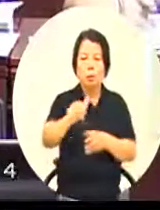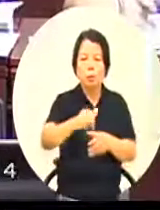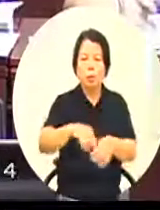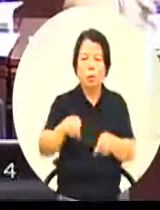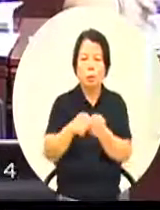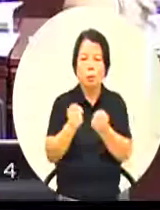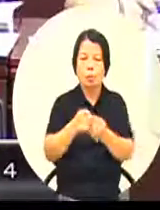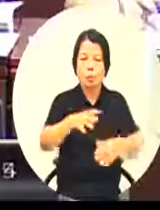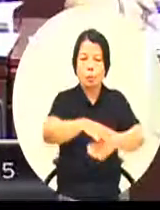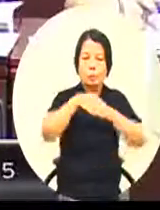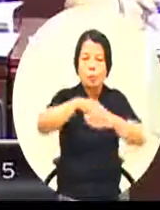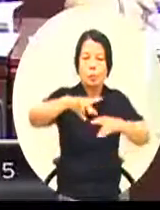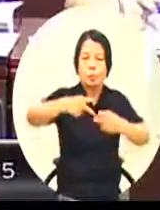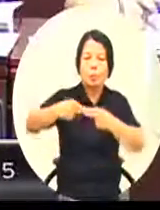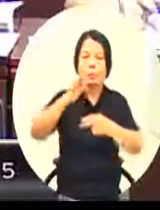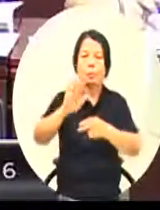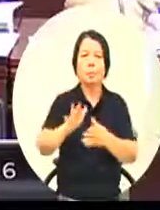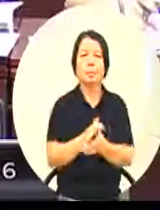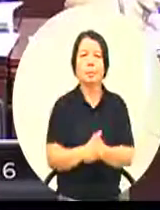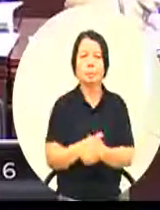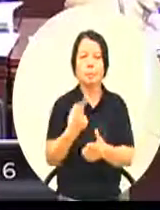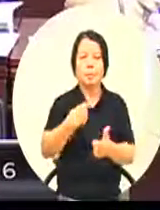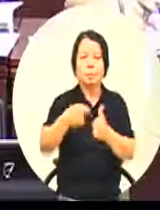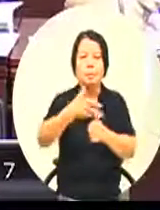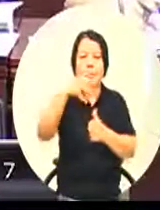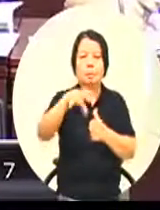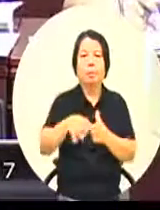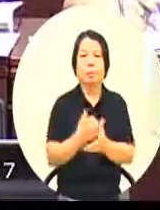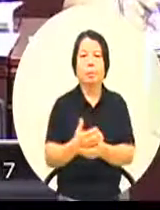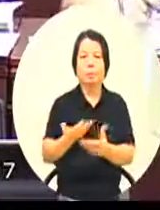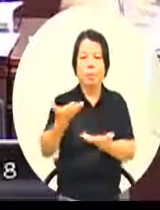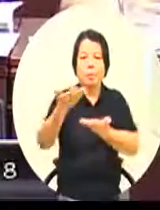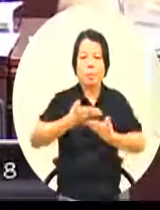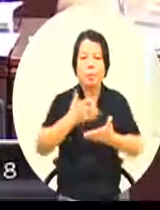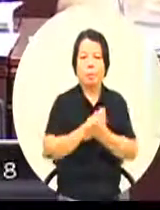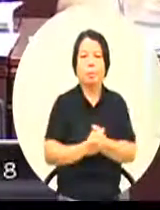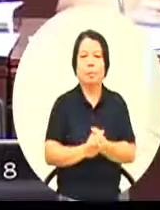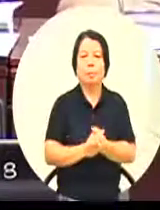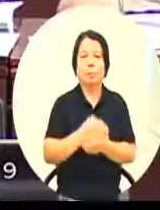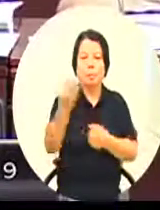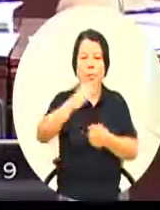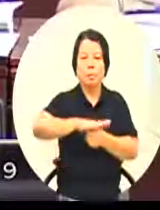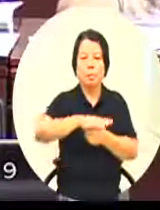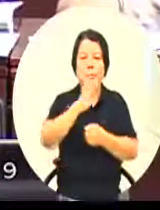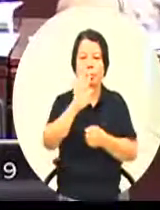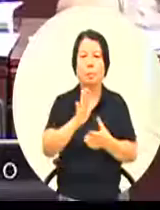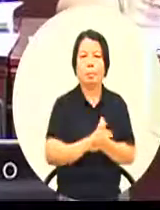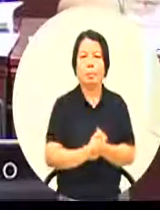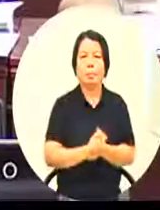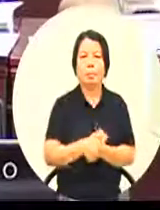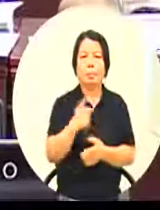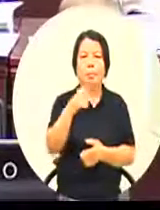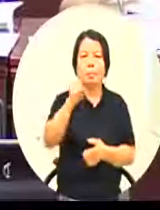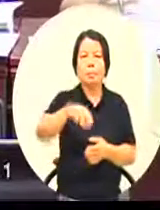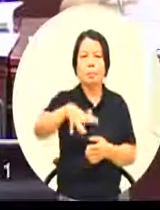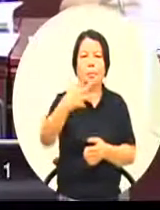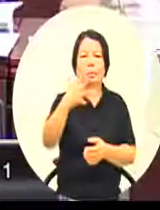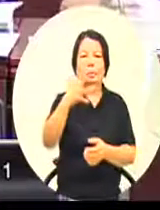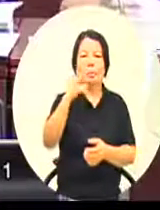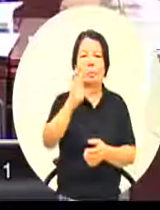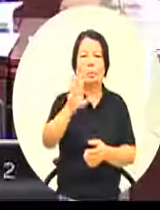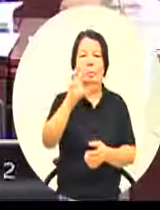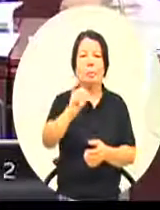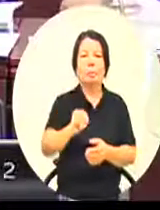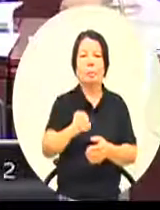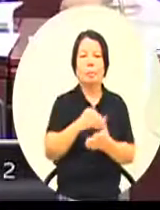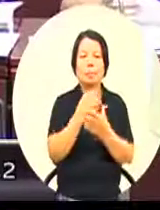修的这个部分，那这个部分呢，教育部已经给了我们的一定的这个补助哦，他给了我们1880万，然后